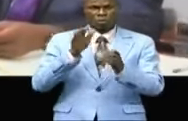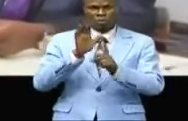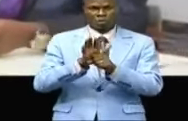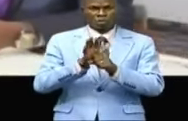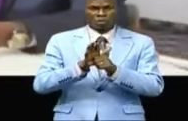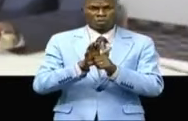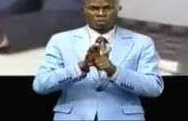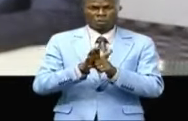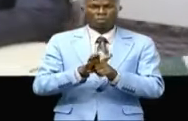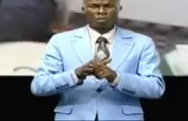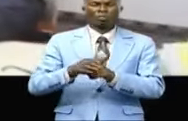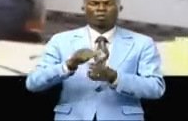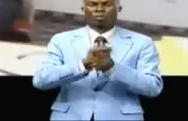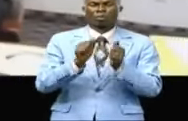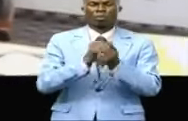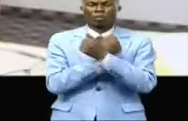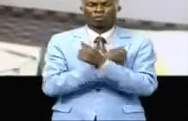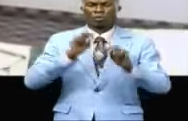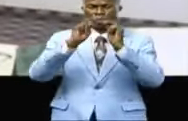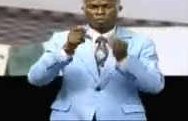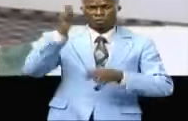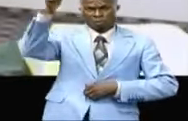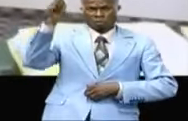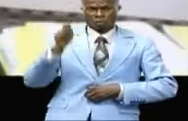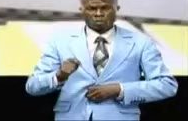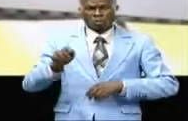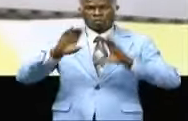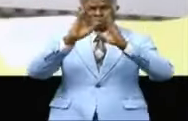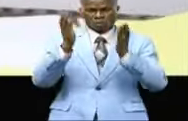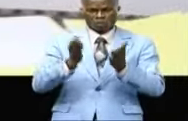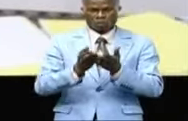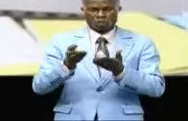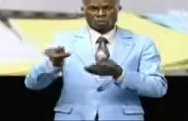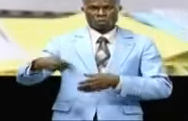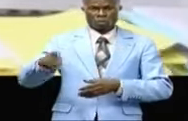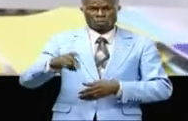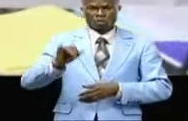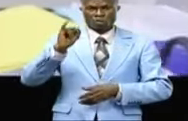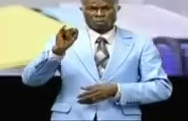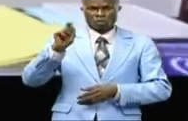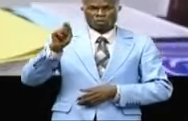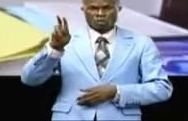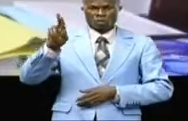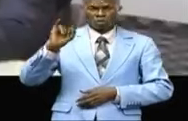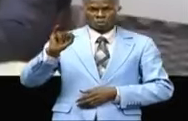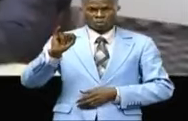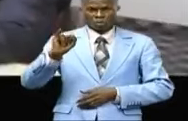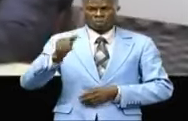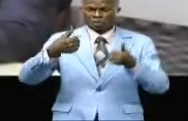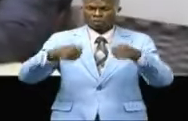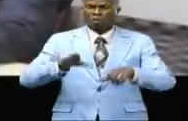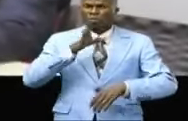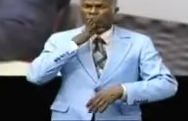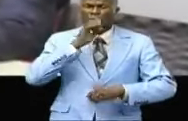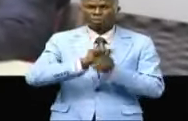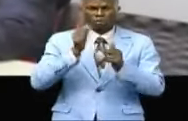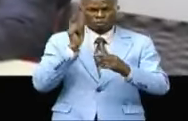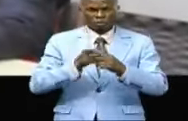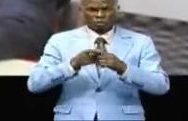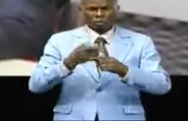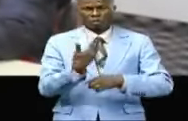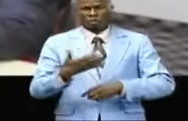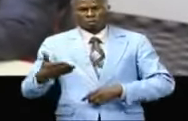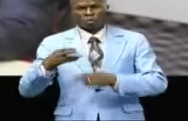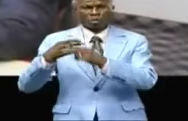le regain de l'activisme de groupes armés communautaires dans la province de l'Ituri, la persistance des difficultés logistiques et